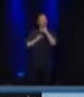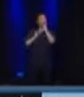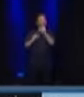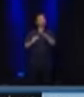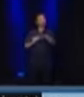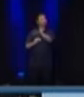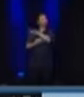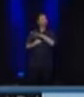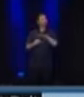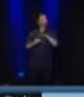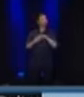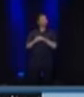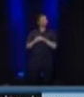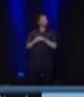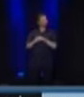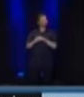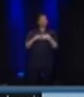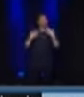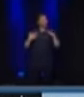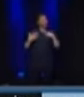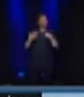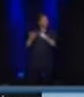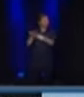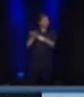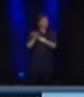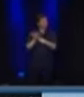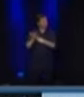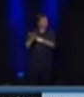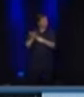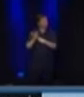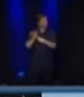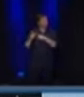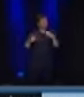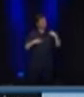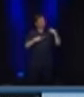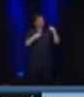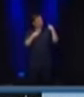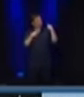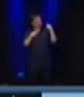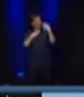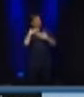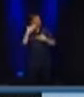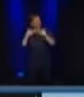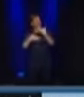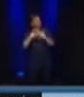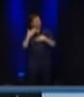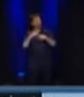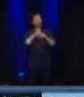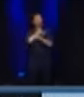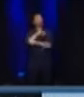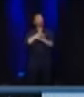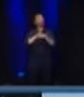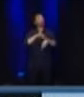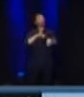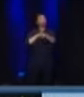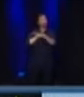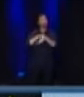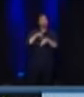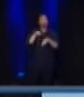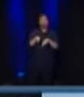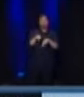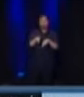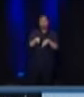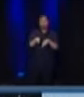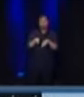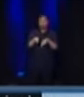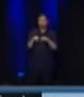dans les négociations qu'on a eues au cours des derniers mois, bon, d'abord, il y a du personnel qui est ajouté en